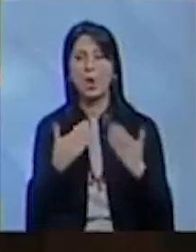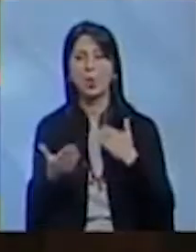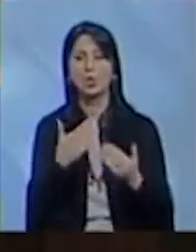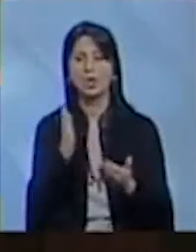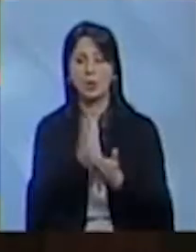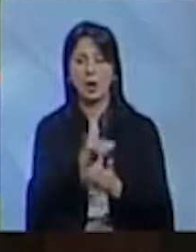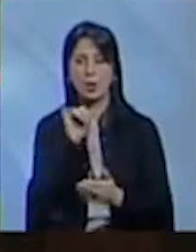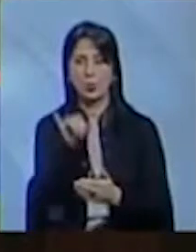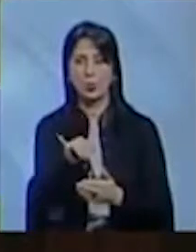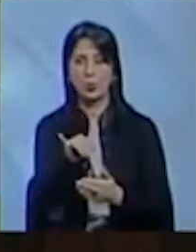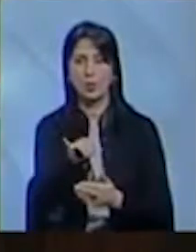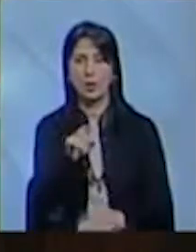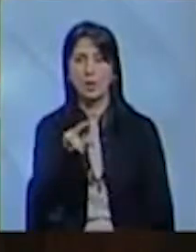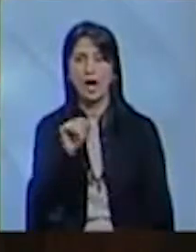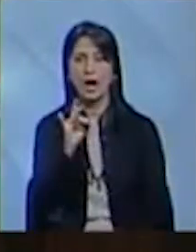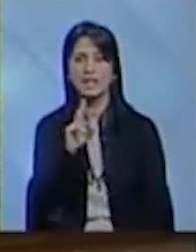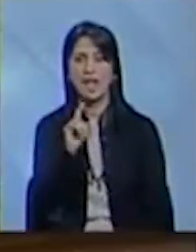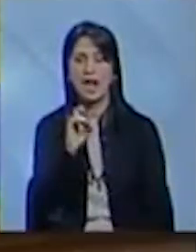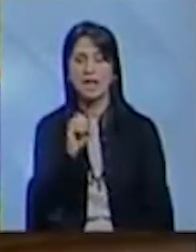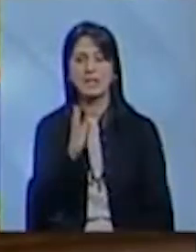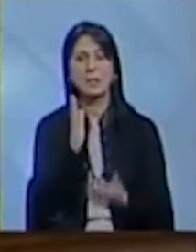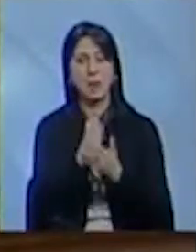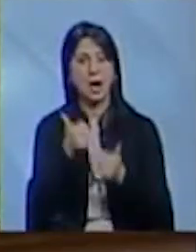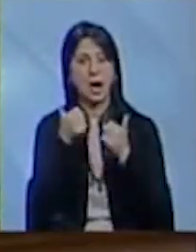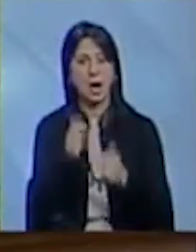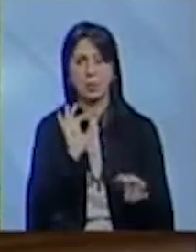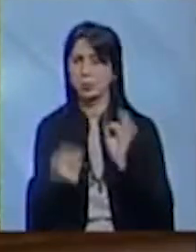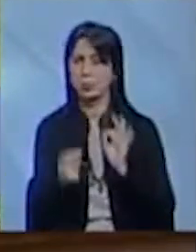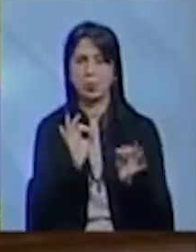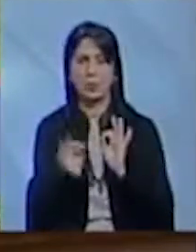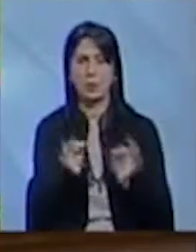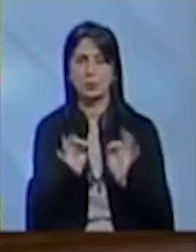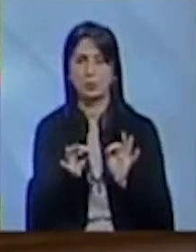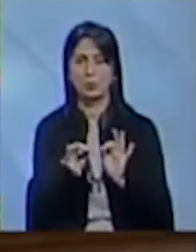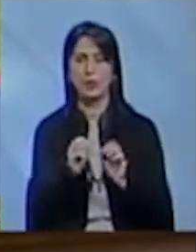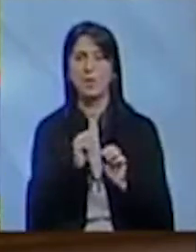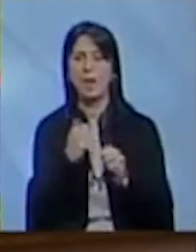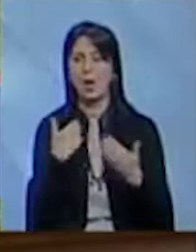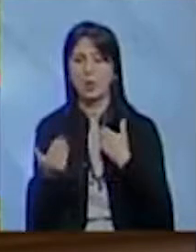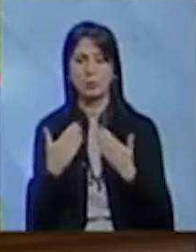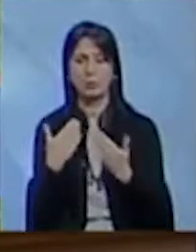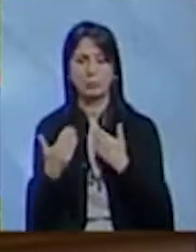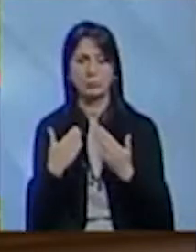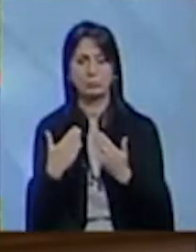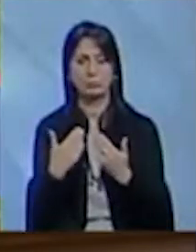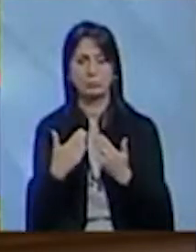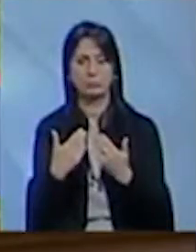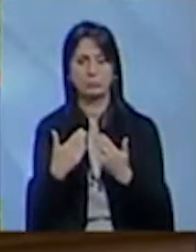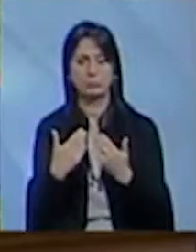ურთიერთობა გაქვთ ოთარ ფარცხალაძესთან? მაქვს კარგი, ნორმალური მეგობრული ურთიერთობა.